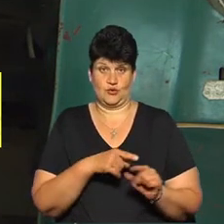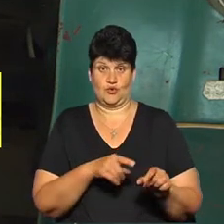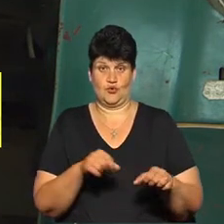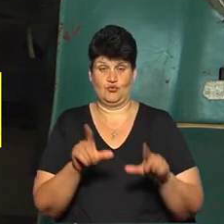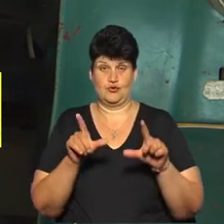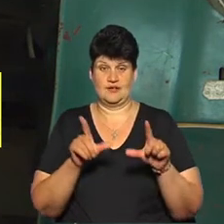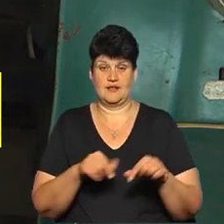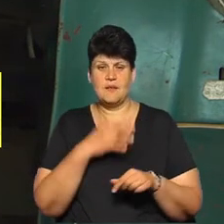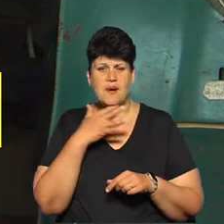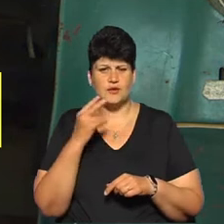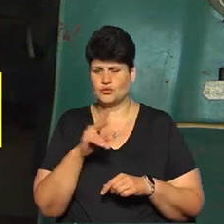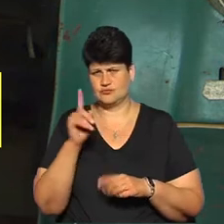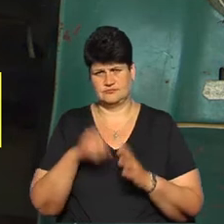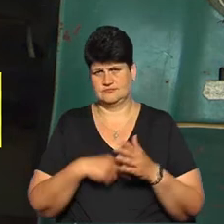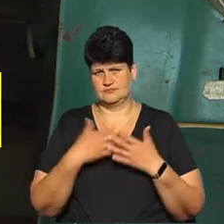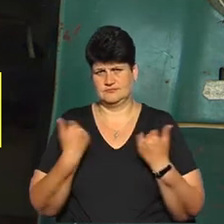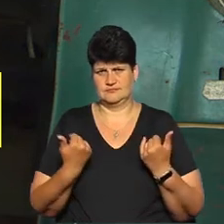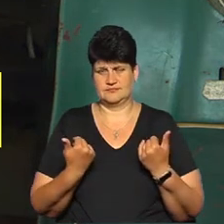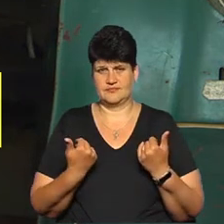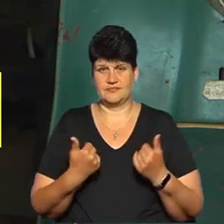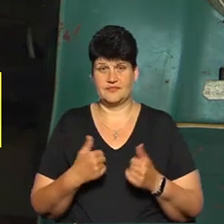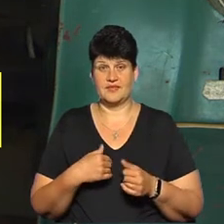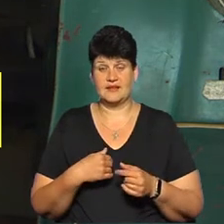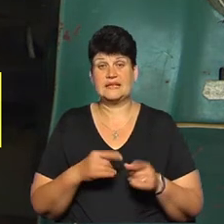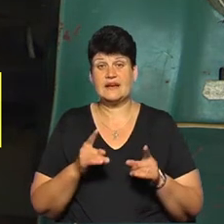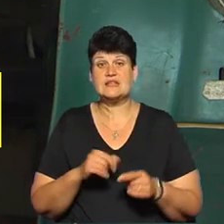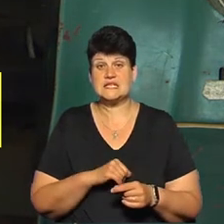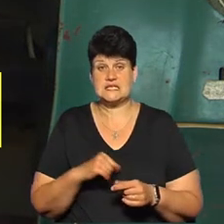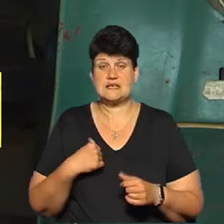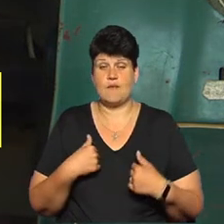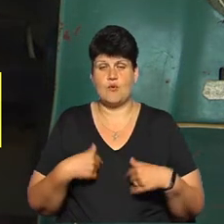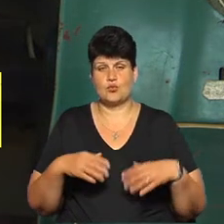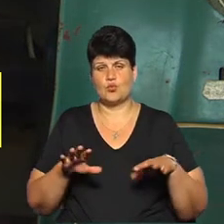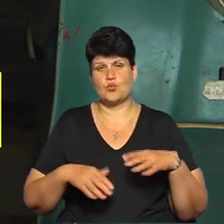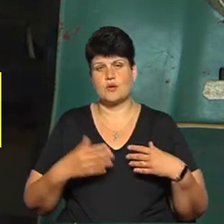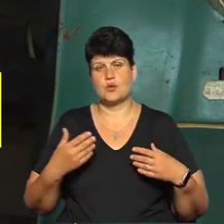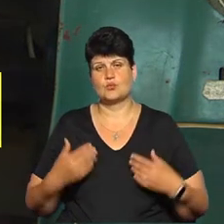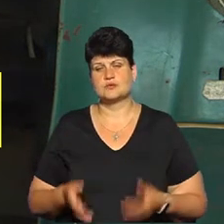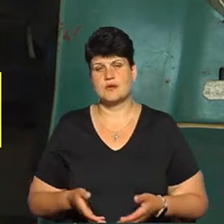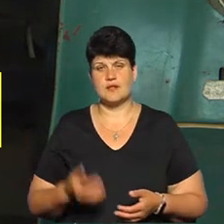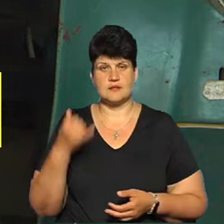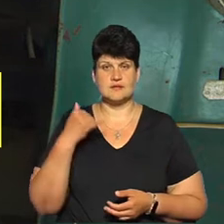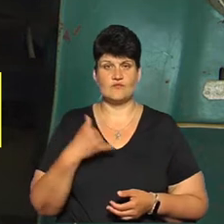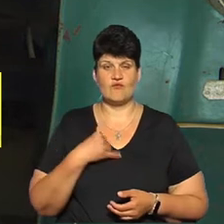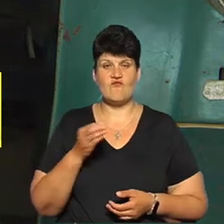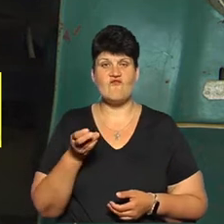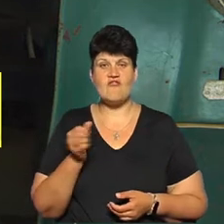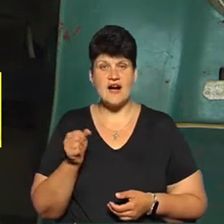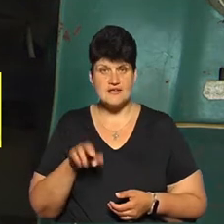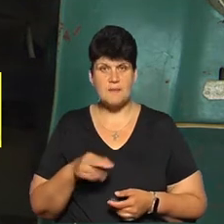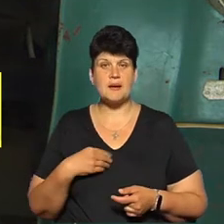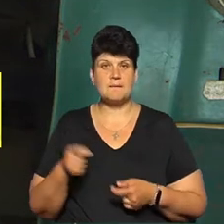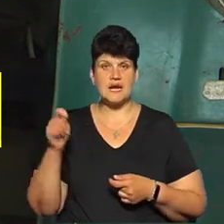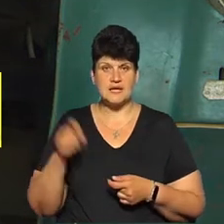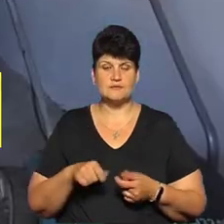хто не вірив. Деколи самому руки опускалися, але там, дзвонять: Ваня, ми там приїдемо, ми тобі